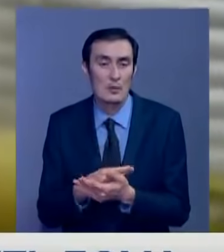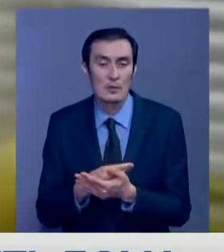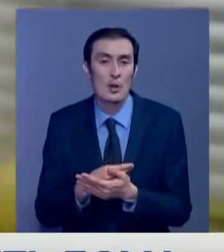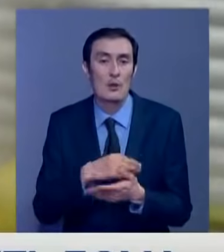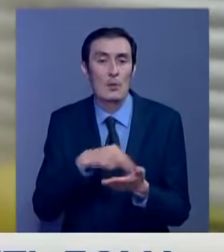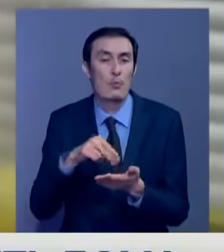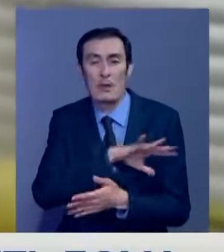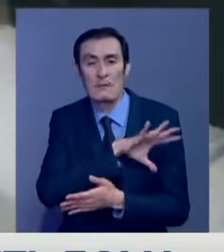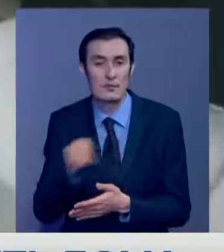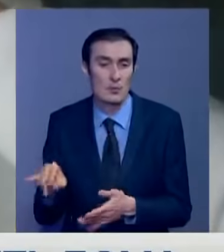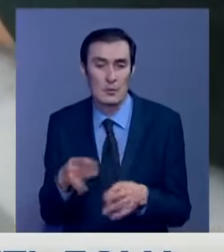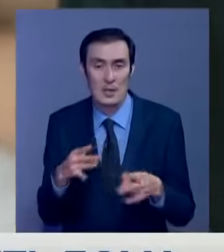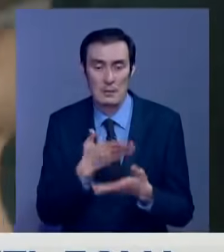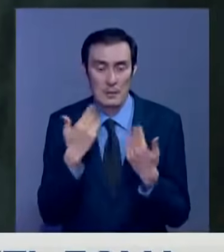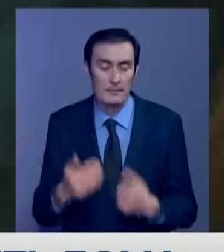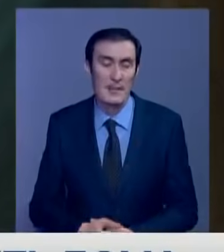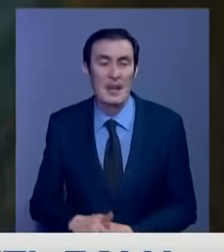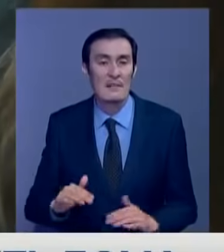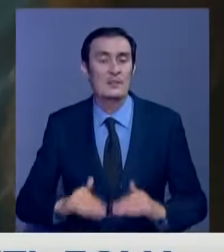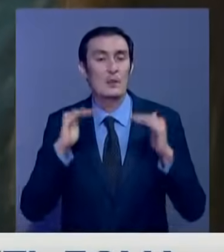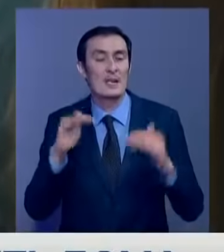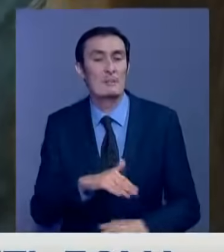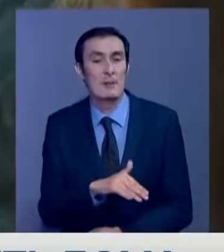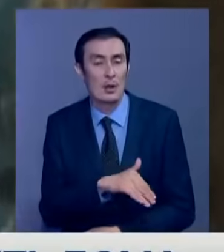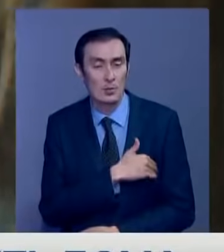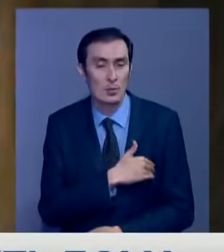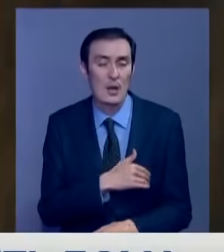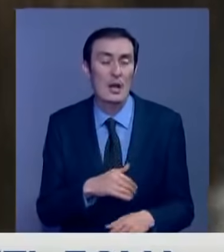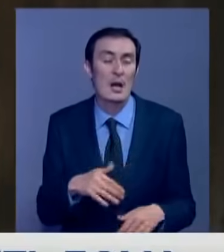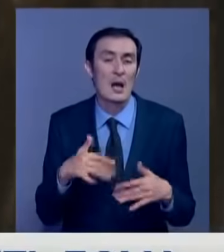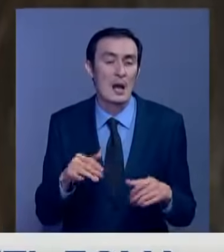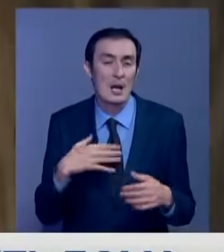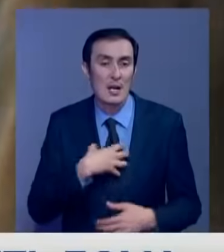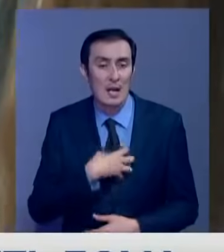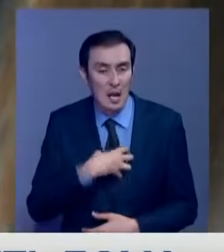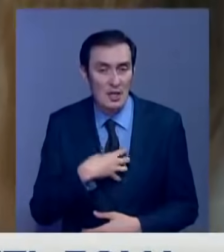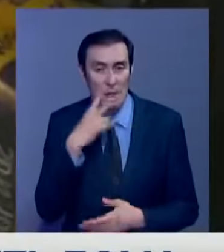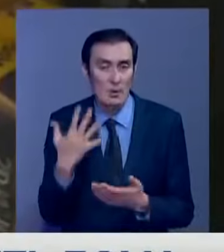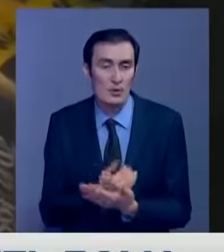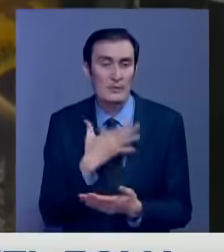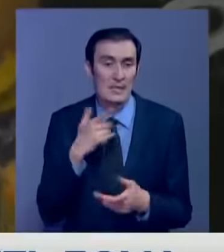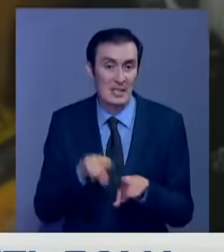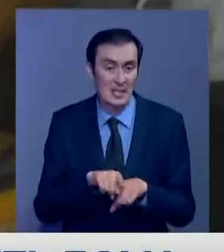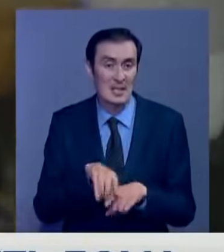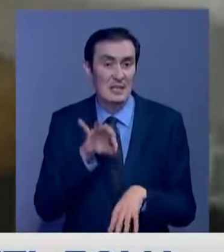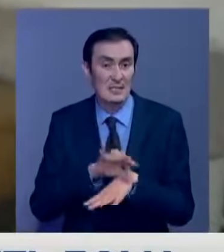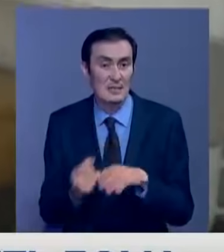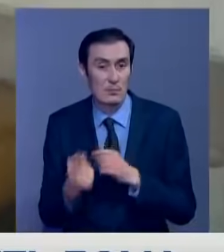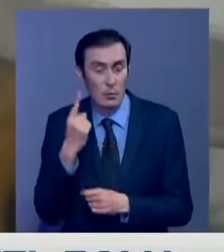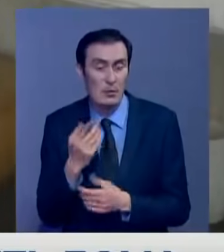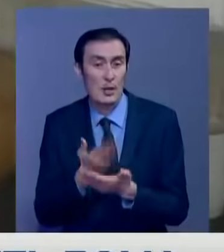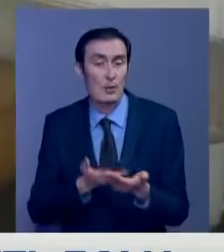макаронными изделиями. Высокая температура тела, озноб, кашель. Жителям, обнаружившим у себя эти симптомы,